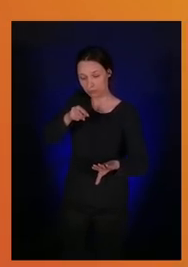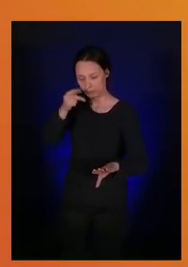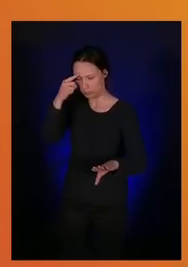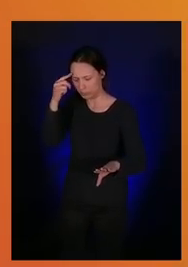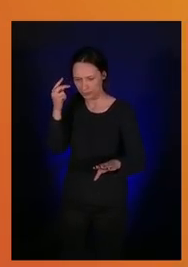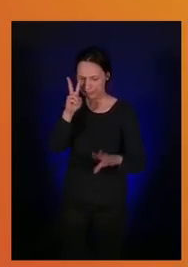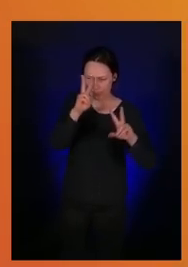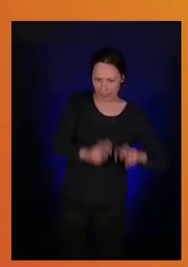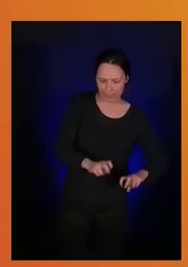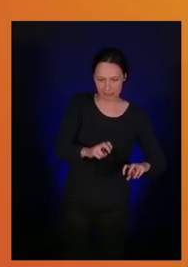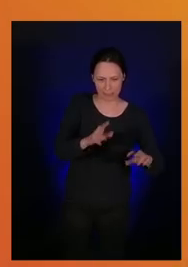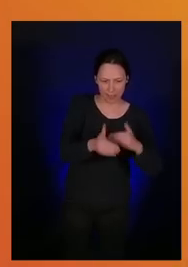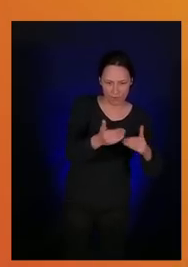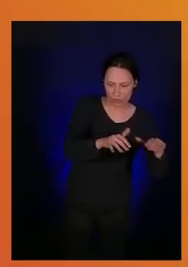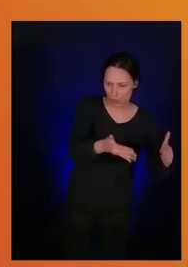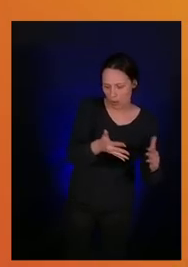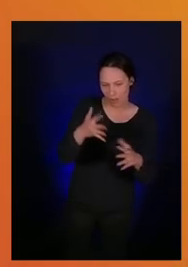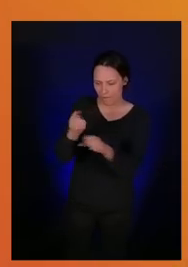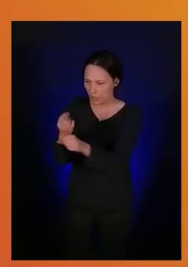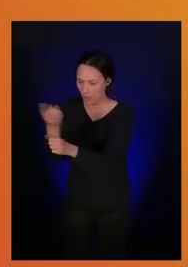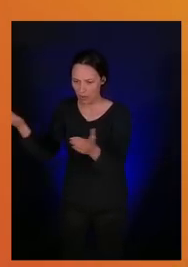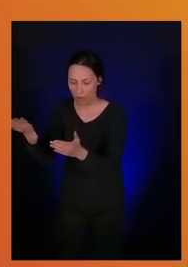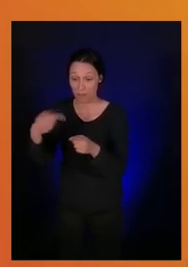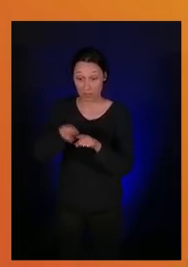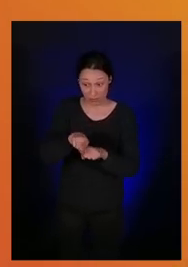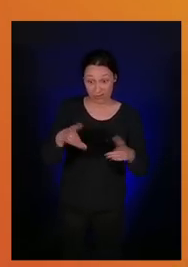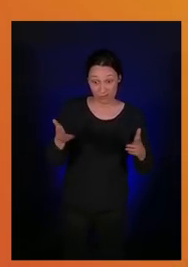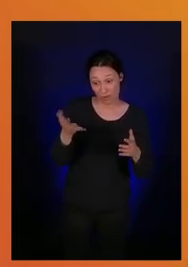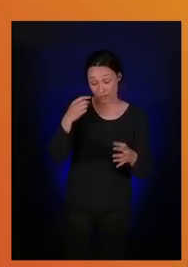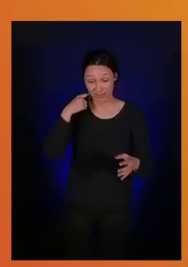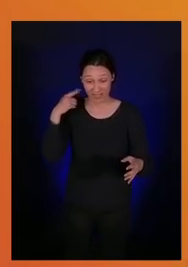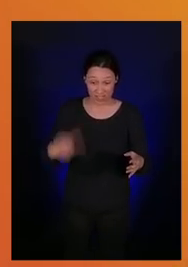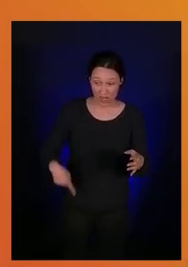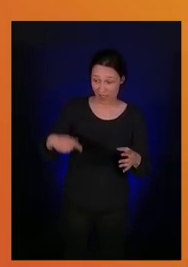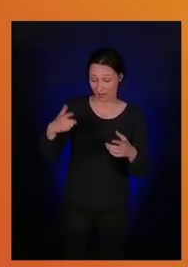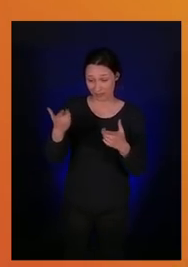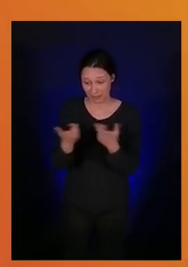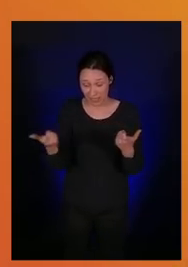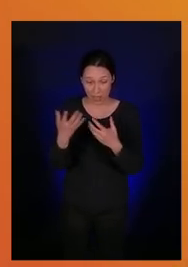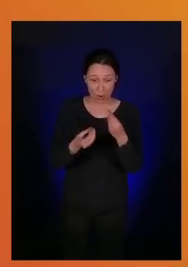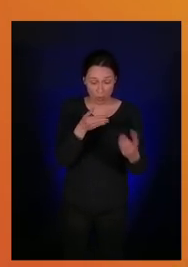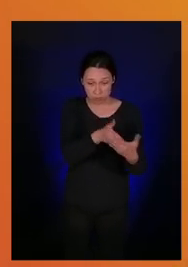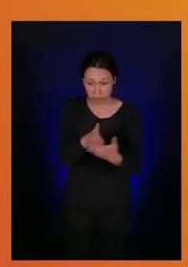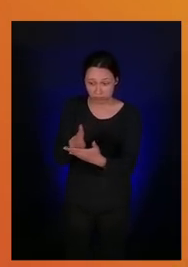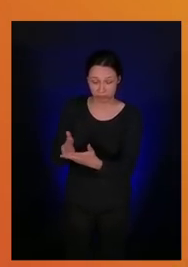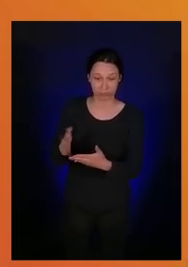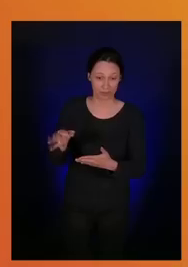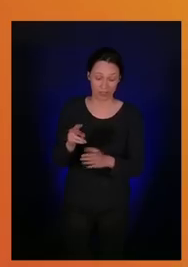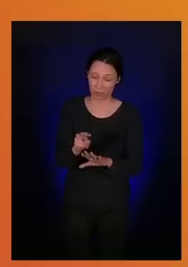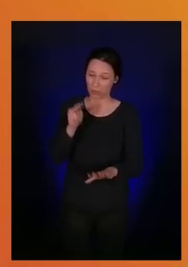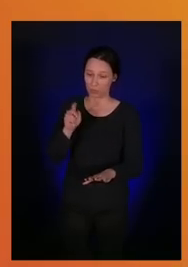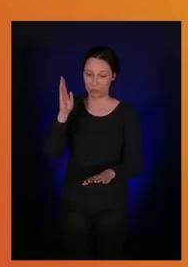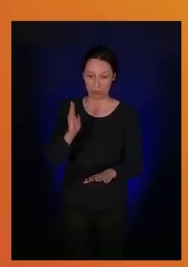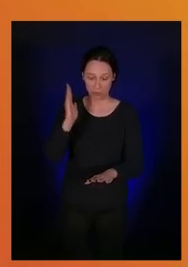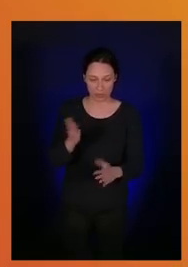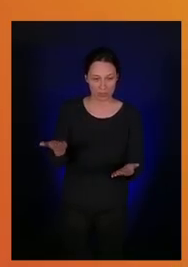aussi pour pouvoir expliquer ce qui n'a pas fonctionné ou bien les obstacles rencontrés à la mise en œuvre de certaines résolutions. Admettre des